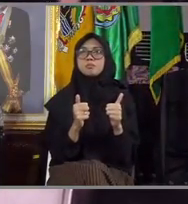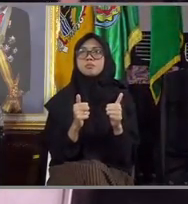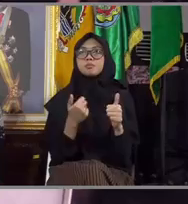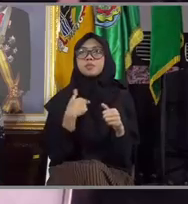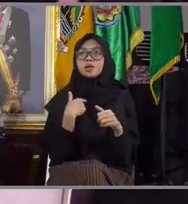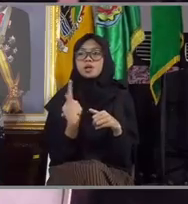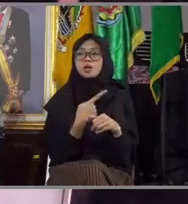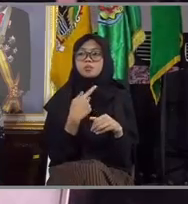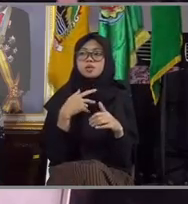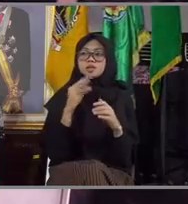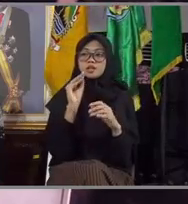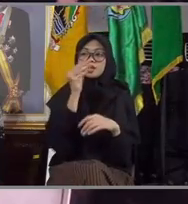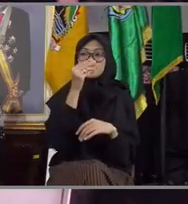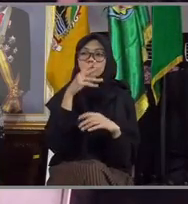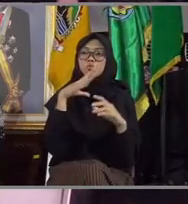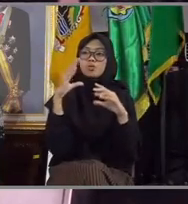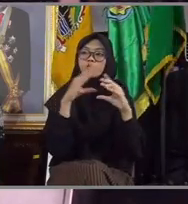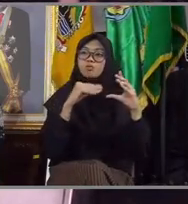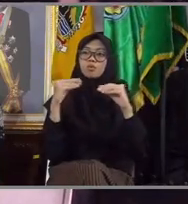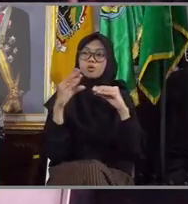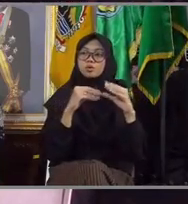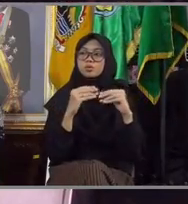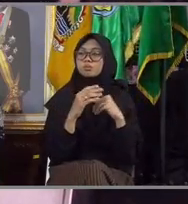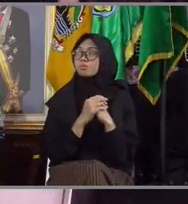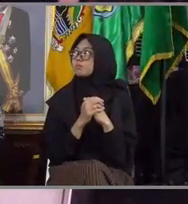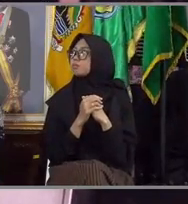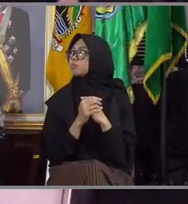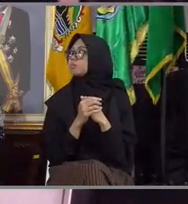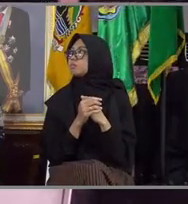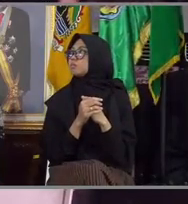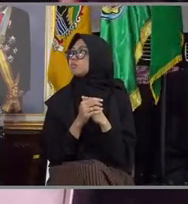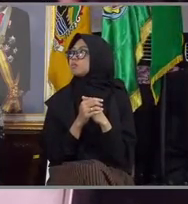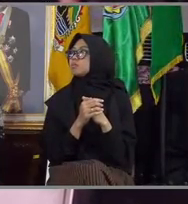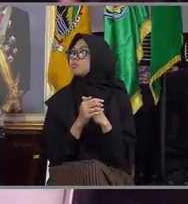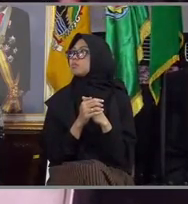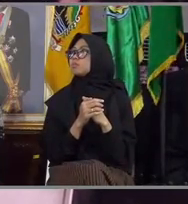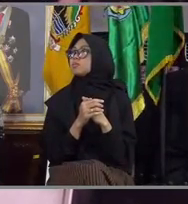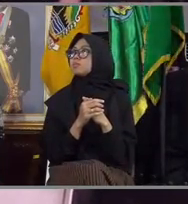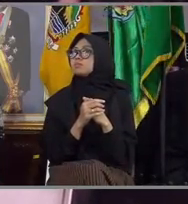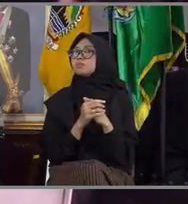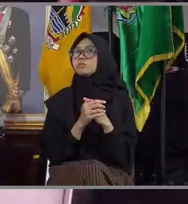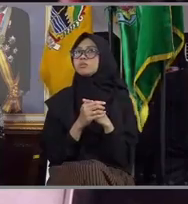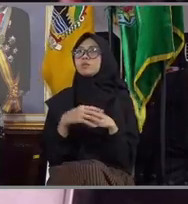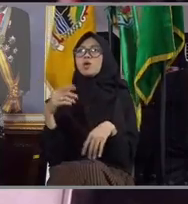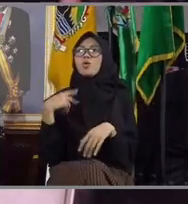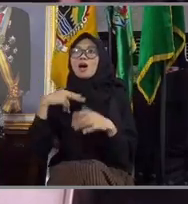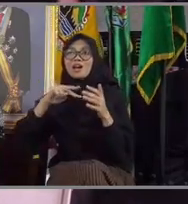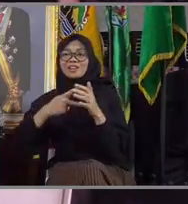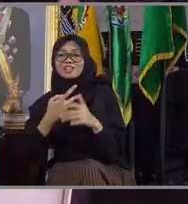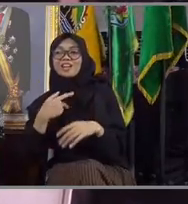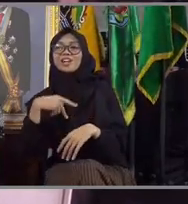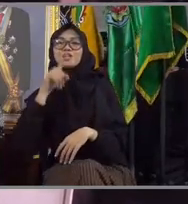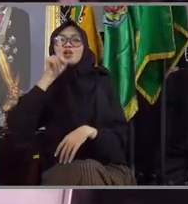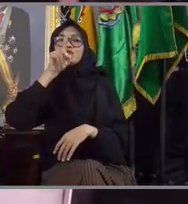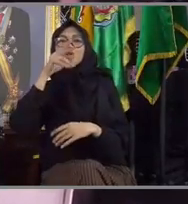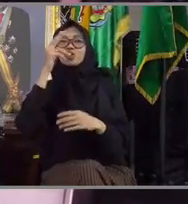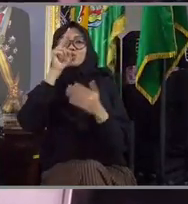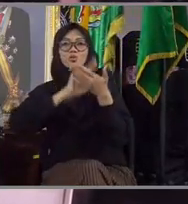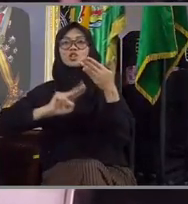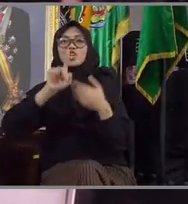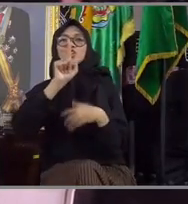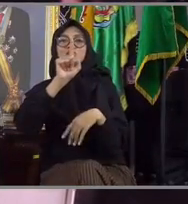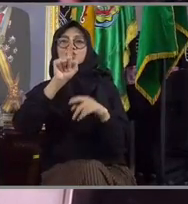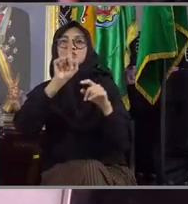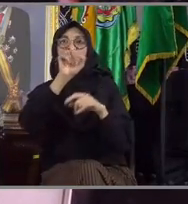ketua forum LPPM se-jawa Tengah dan Bupati zaman satu desa Pak satu perguruan tinggi 100 Desa ya Oke Oke